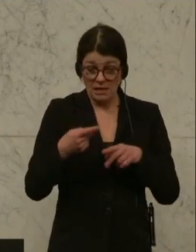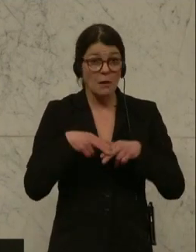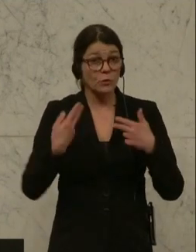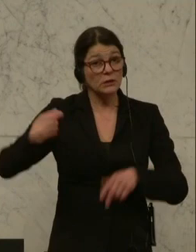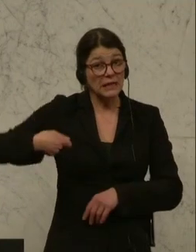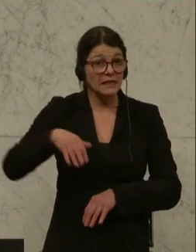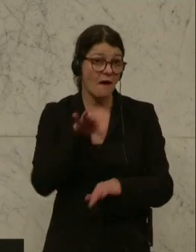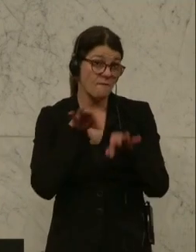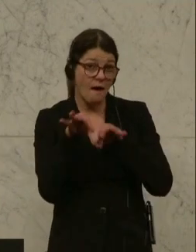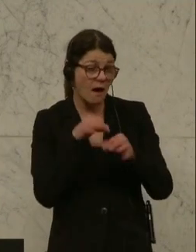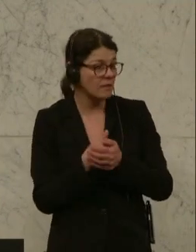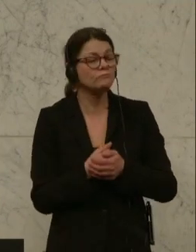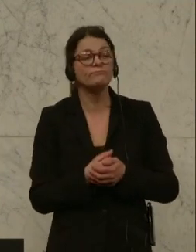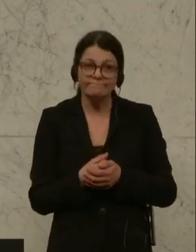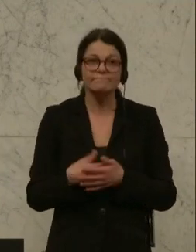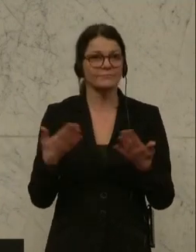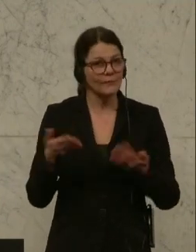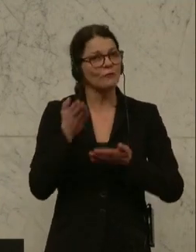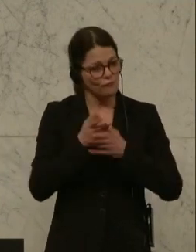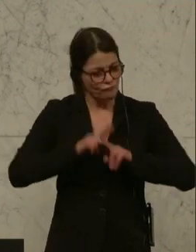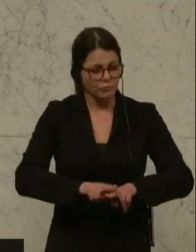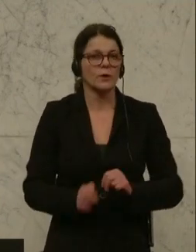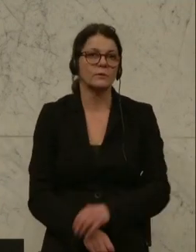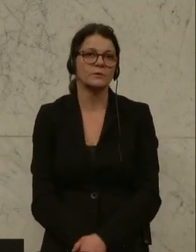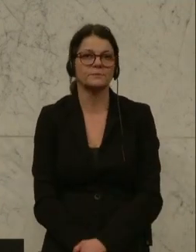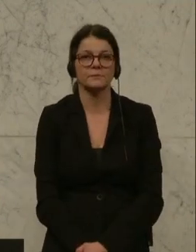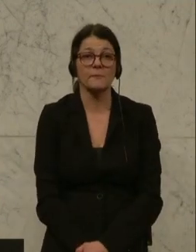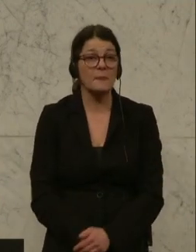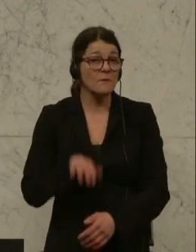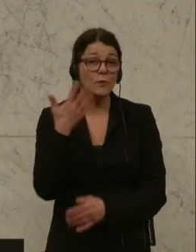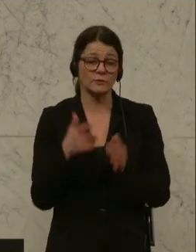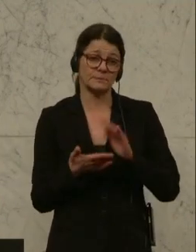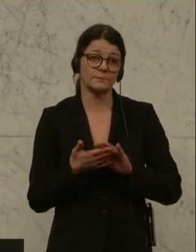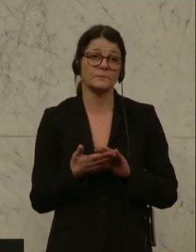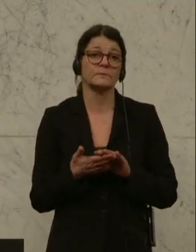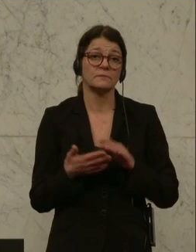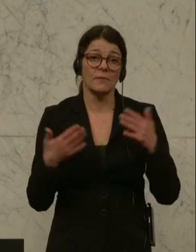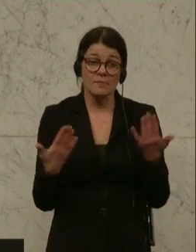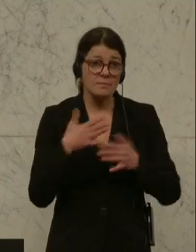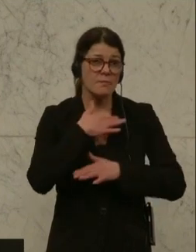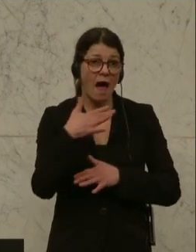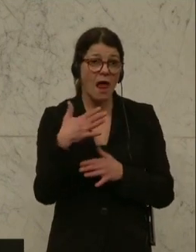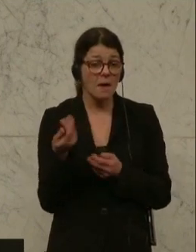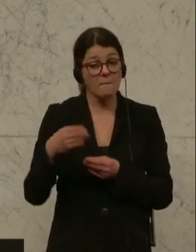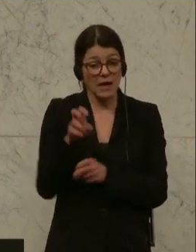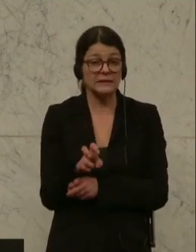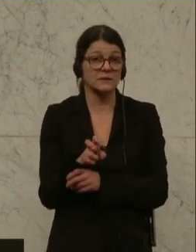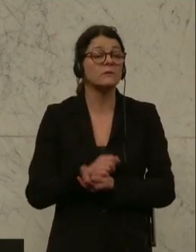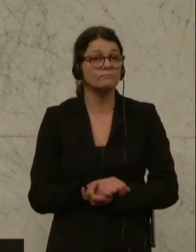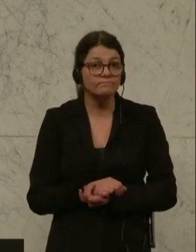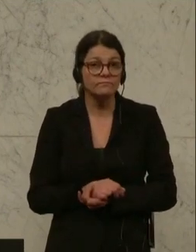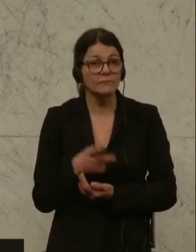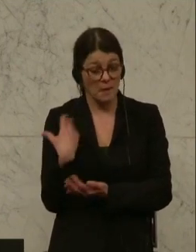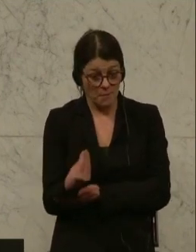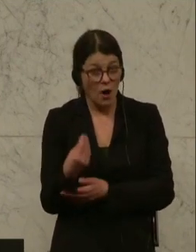Bundespräsidentenwahl wird das schon gewährleistet sein fünftens alle Beisitzer erhalten